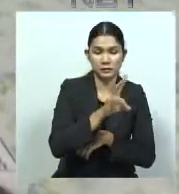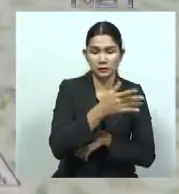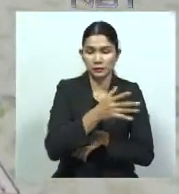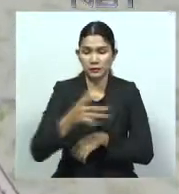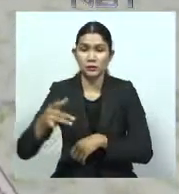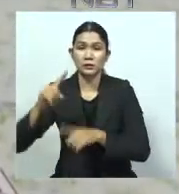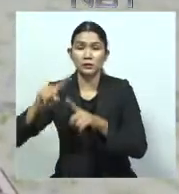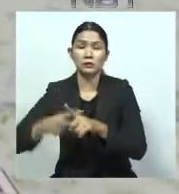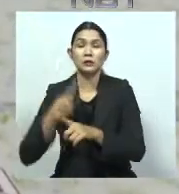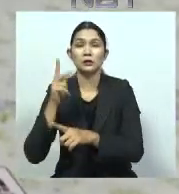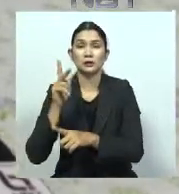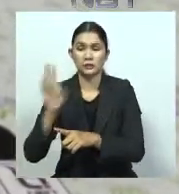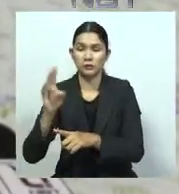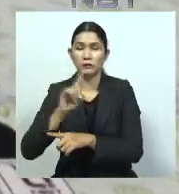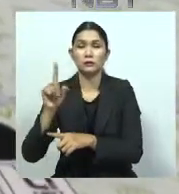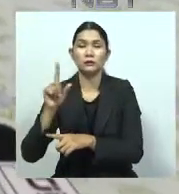ที่